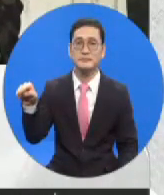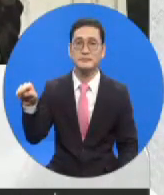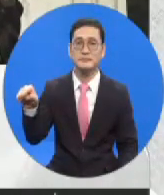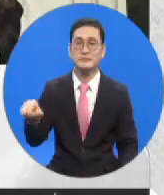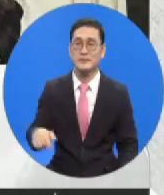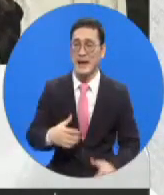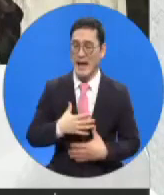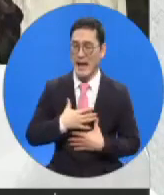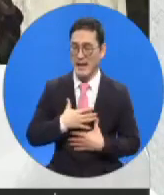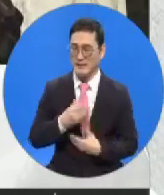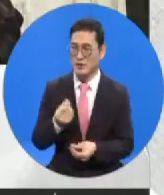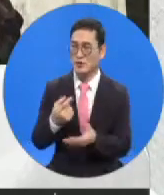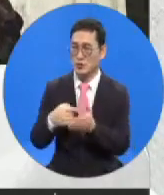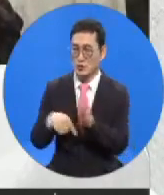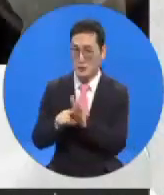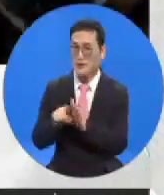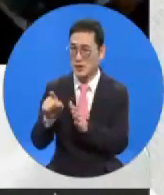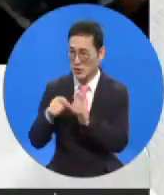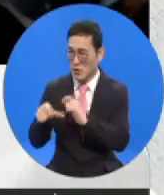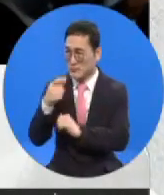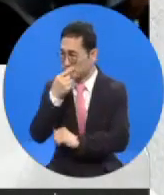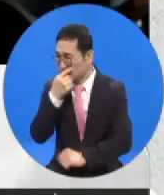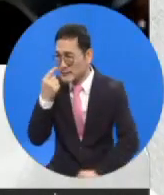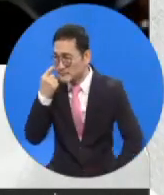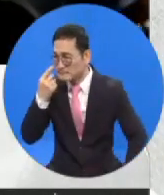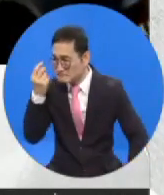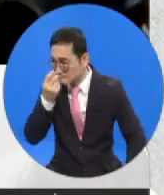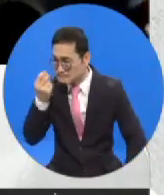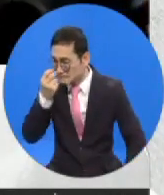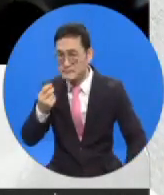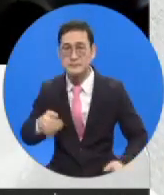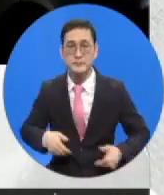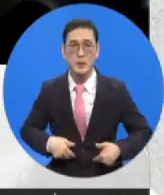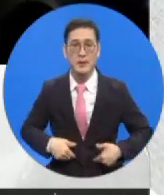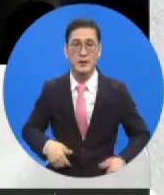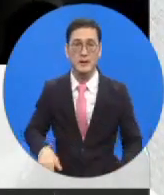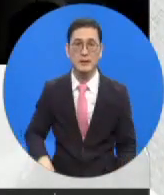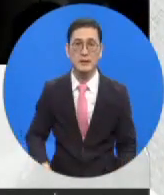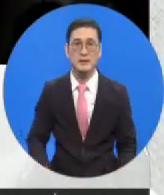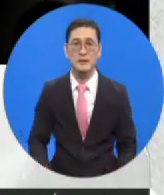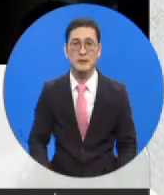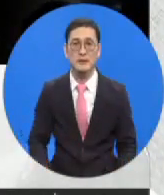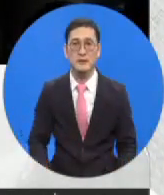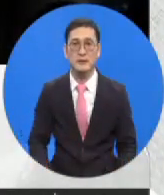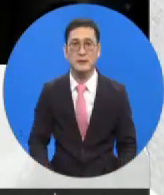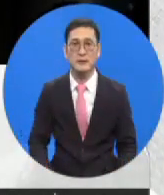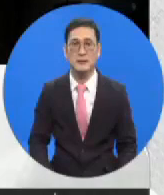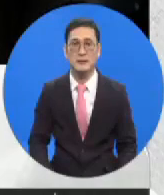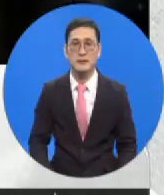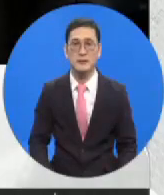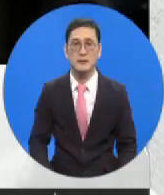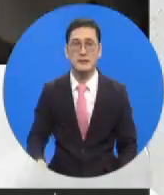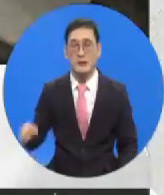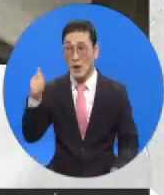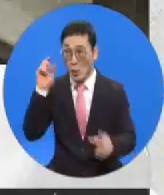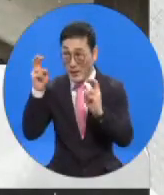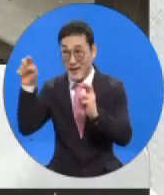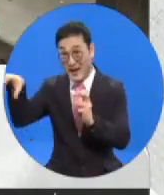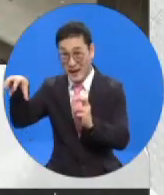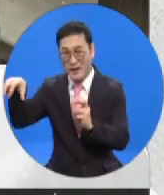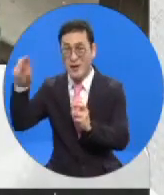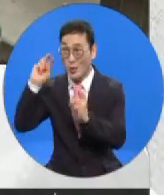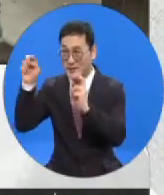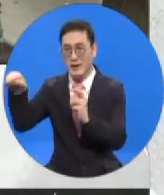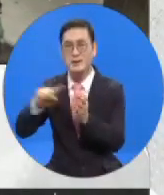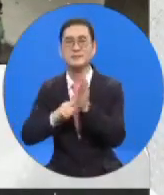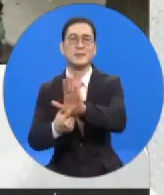말씀을 드리고 싶어서 그런 것인데 우선 저 발표가요. 그 연구팀이 발표한 것이 아니라 화이자라고 하는 회사에서 발표를 한 것이거든요. 좀 급할 수